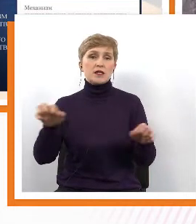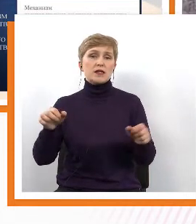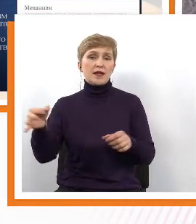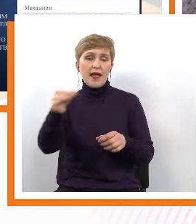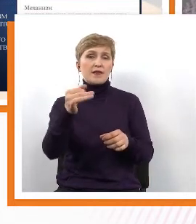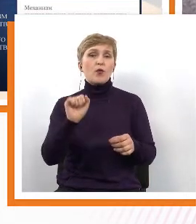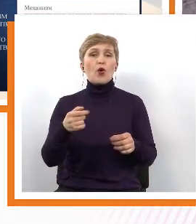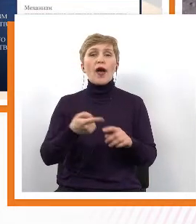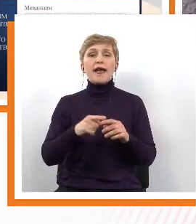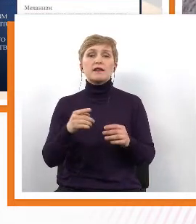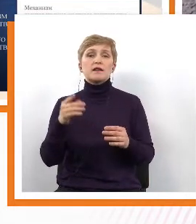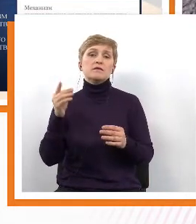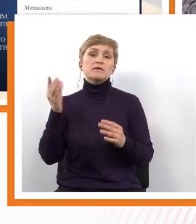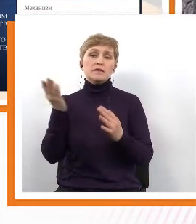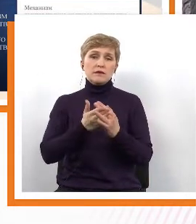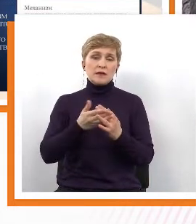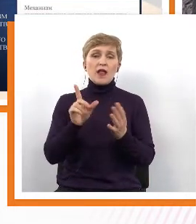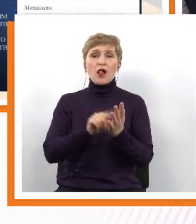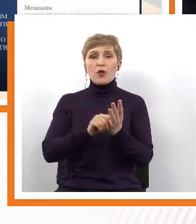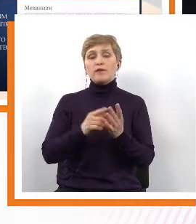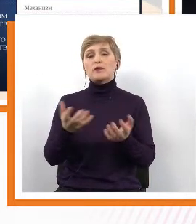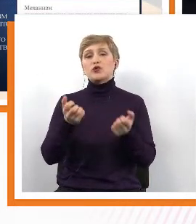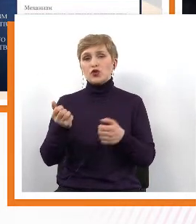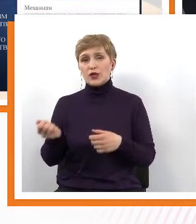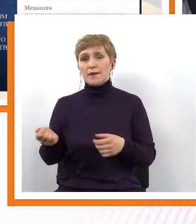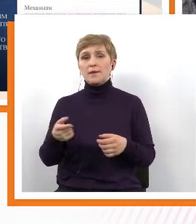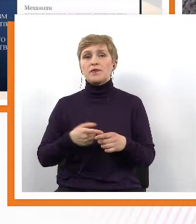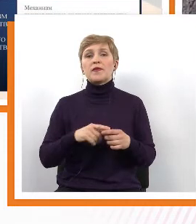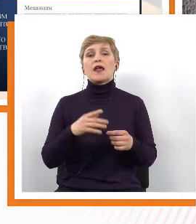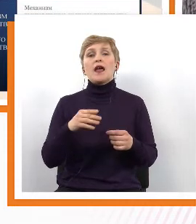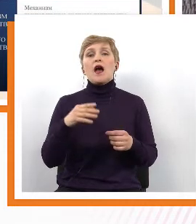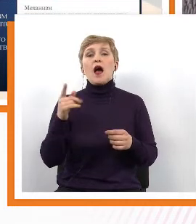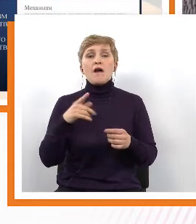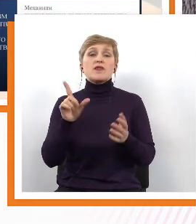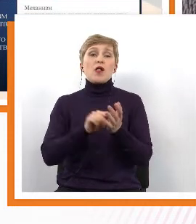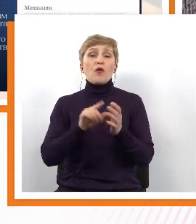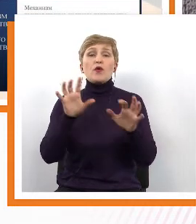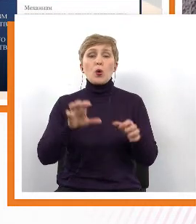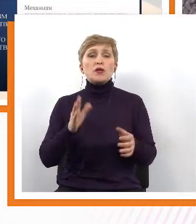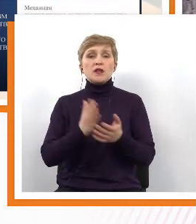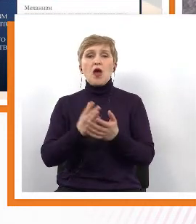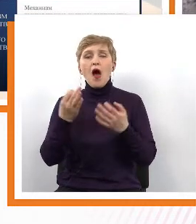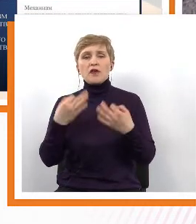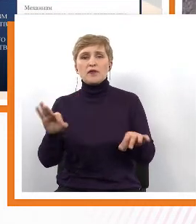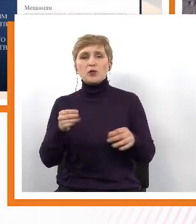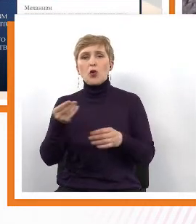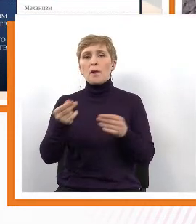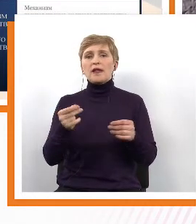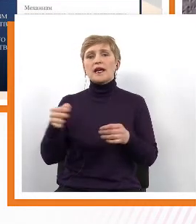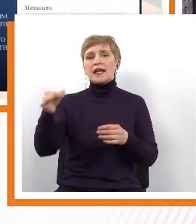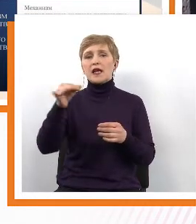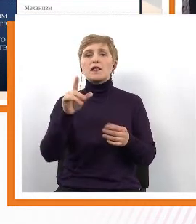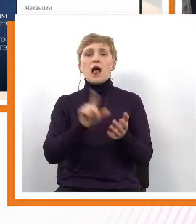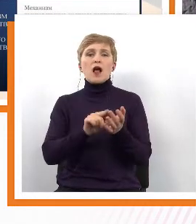если с ИНВ ситуация более-менее понятна, она прописана в налоговом кодексе, то освобождение от уплаты региональных налогов – это налог